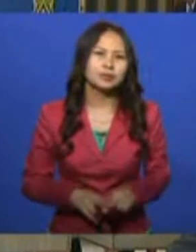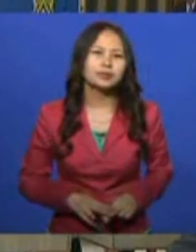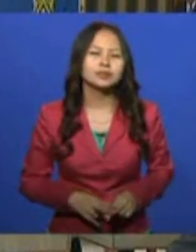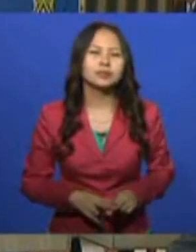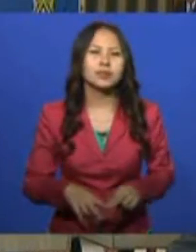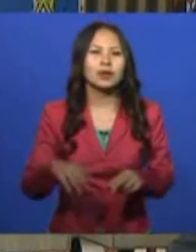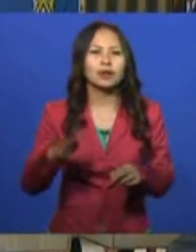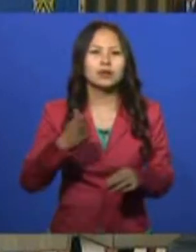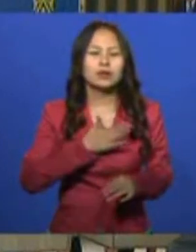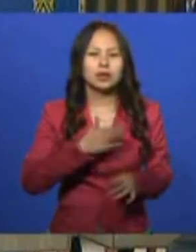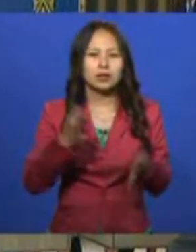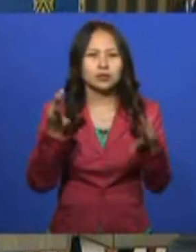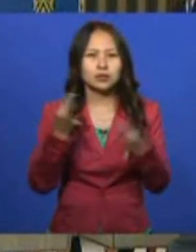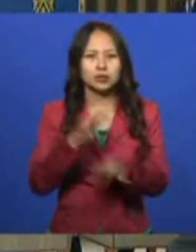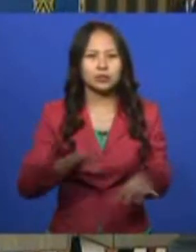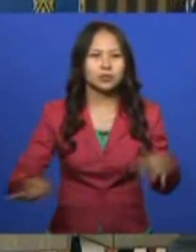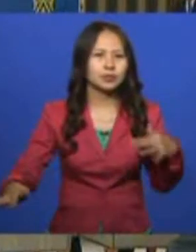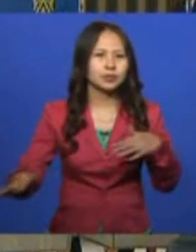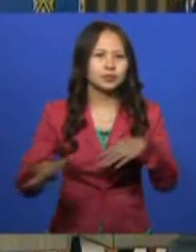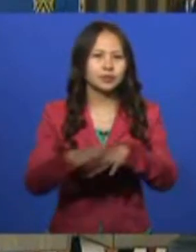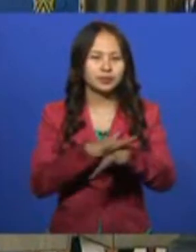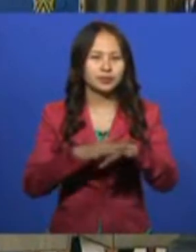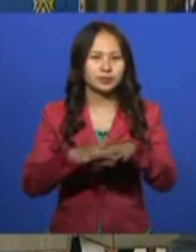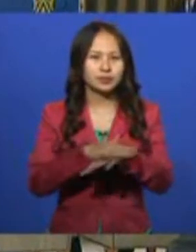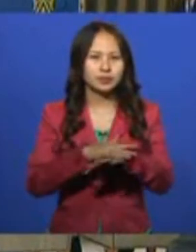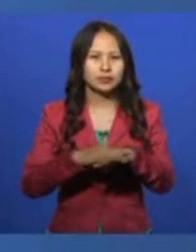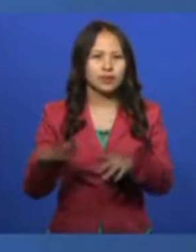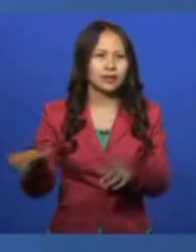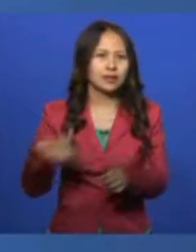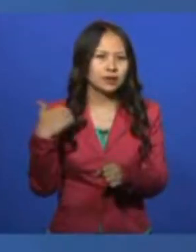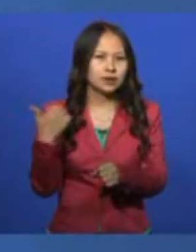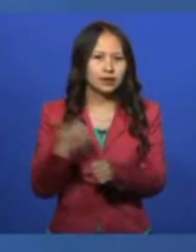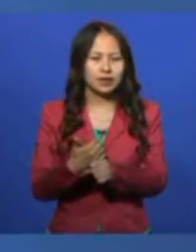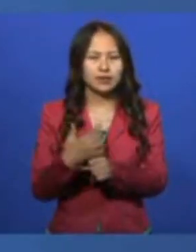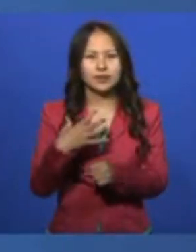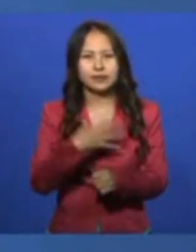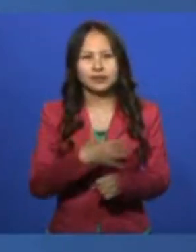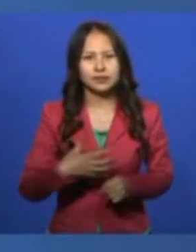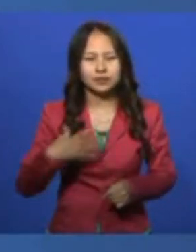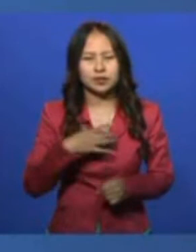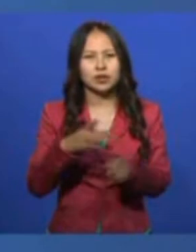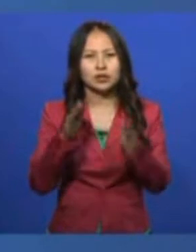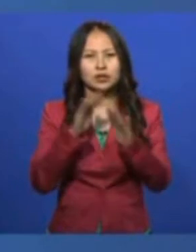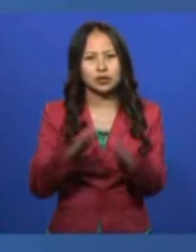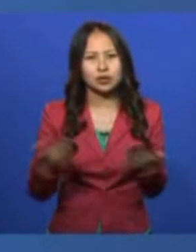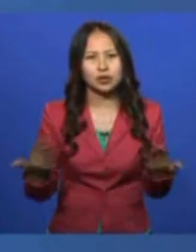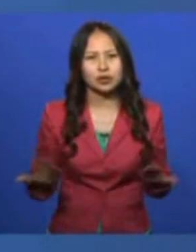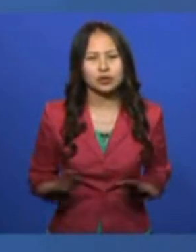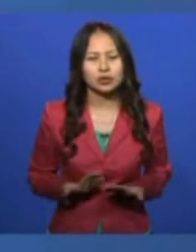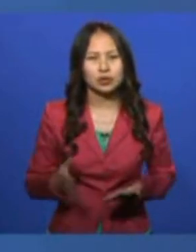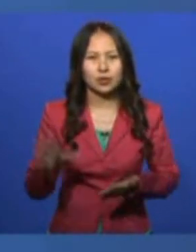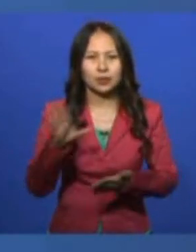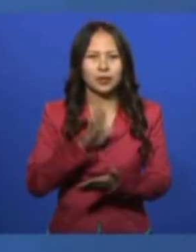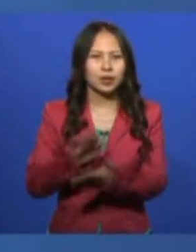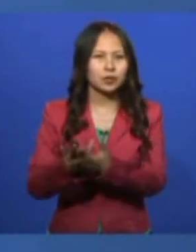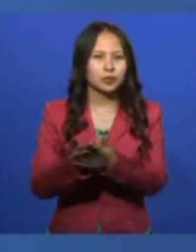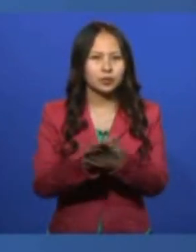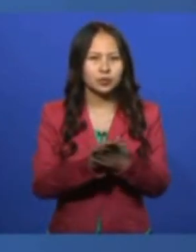егемен елдің құрыш қалқаны болып саналады. Оның басты міндеті ұлт пен ұлыстың тыныштығын қамтамасыз ету.